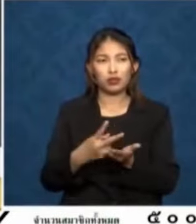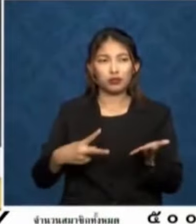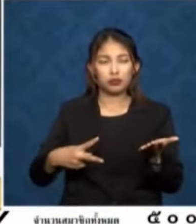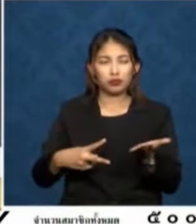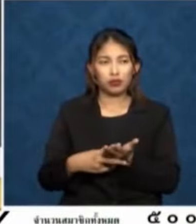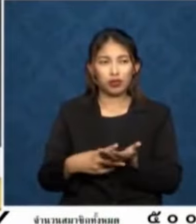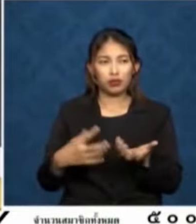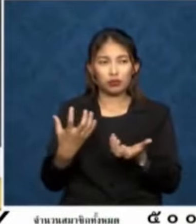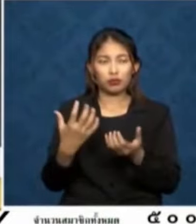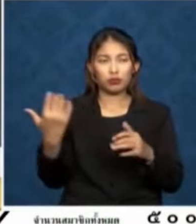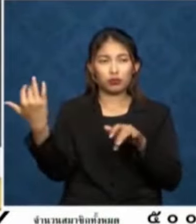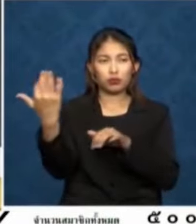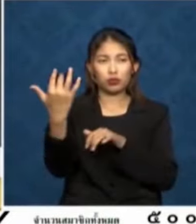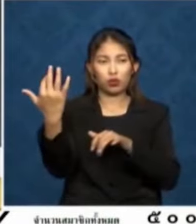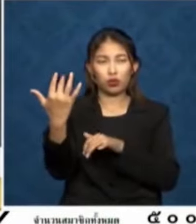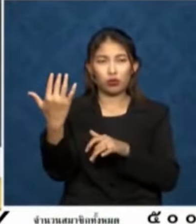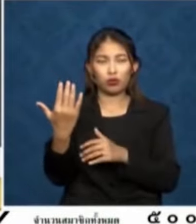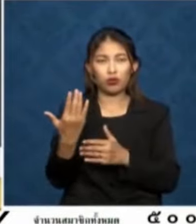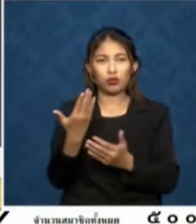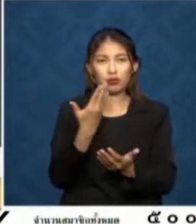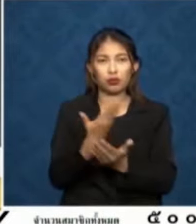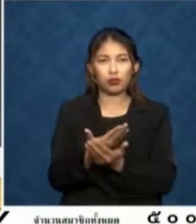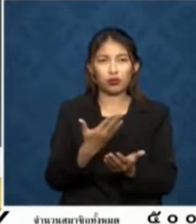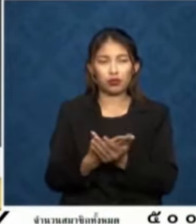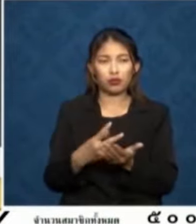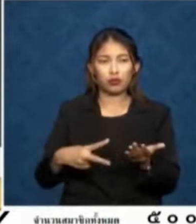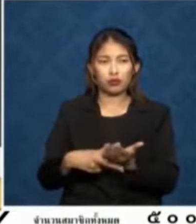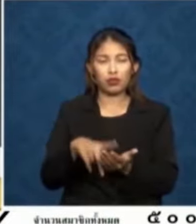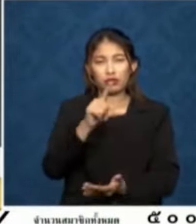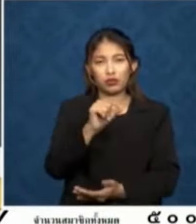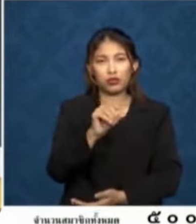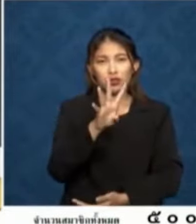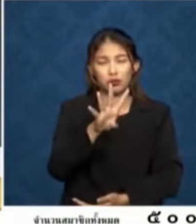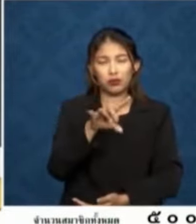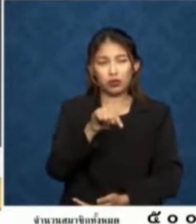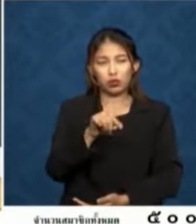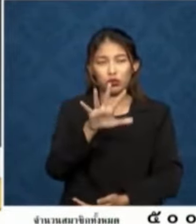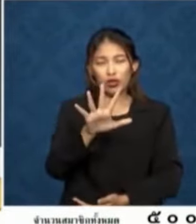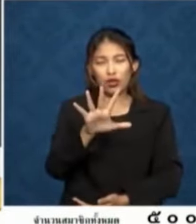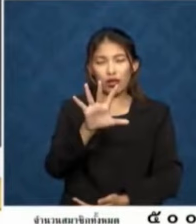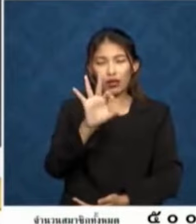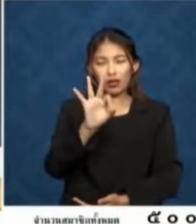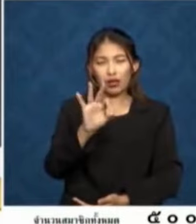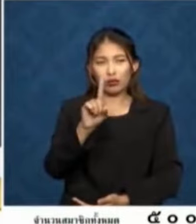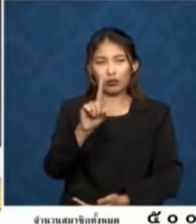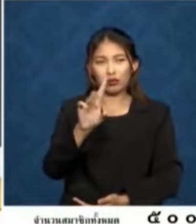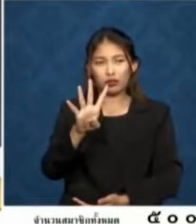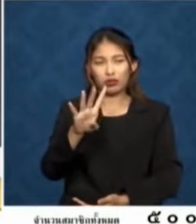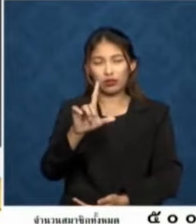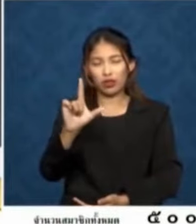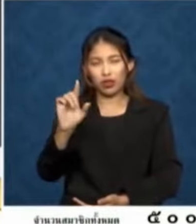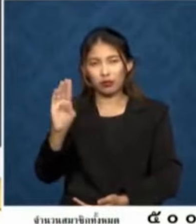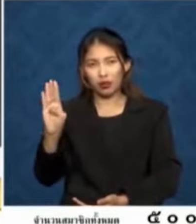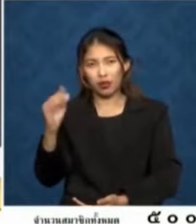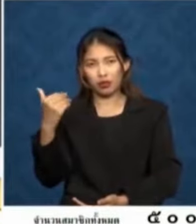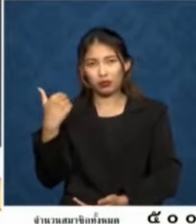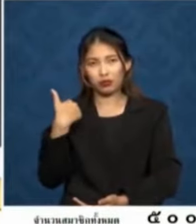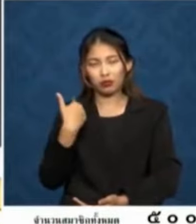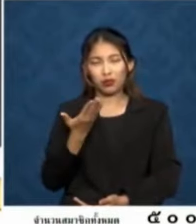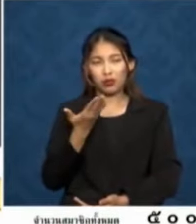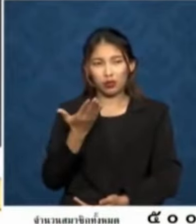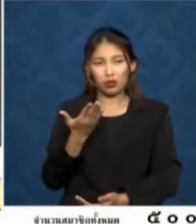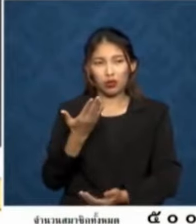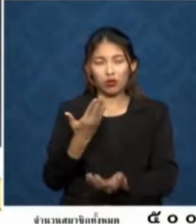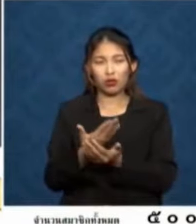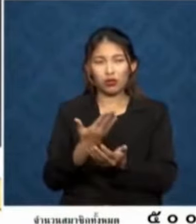คอมพิวเตอร์ชุดนี้นะคะมูลค่า 24.5 1914ล้านบาทที่เสนอขอในงบปี